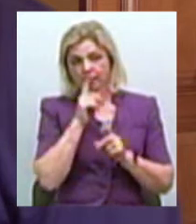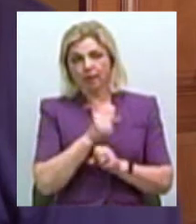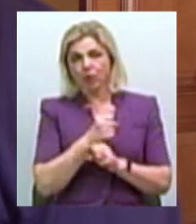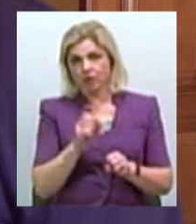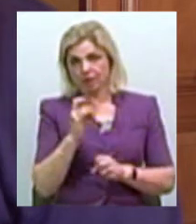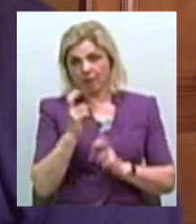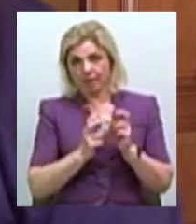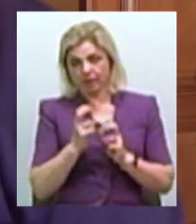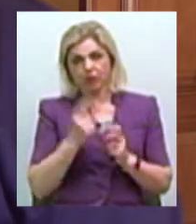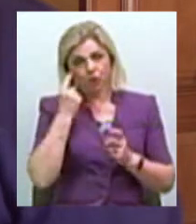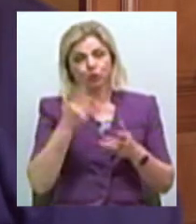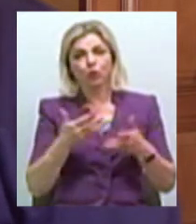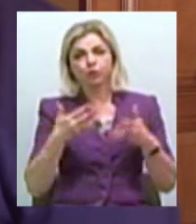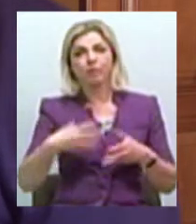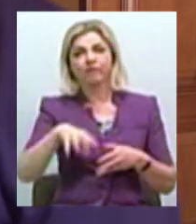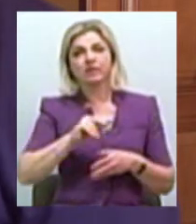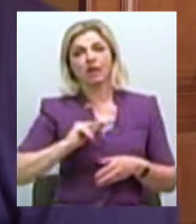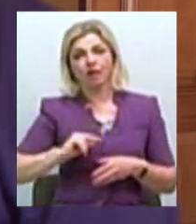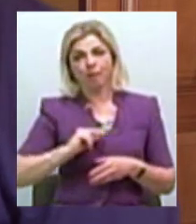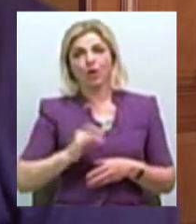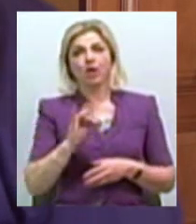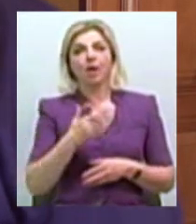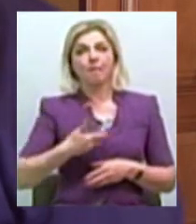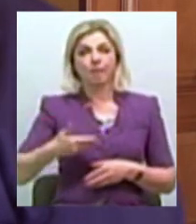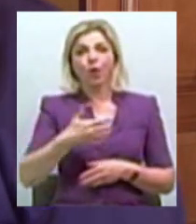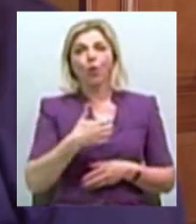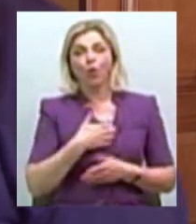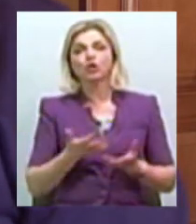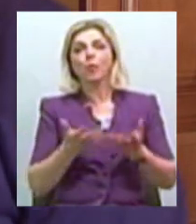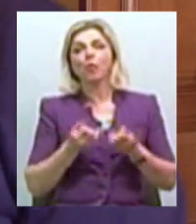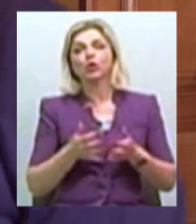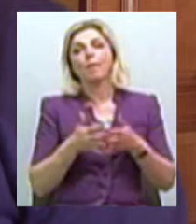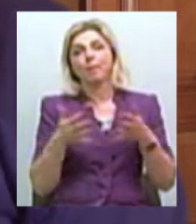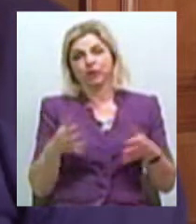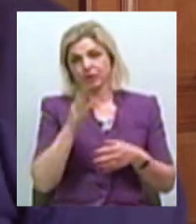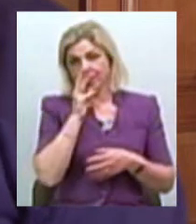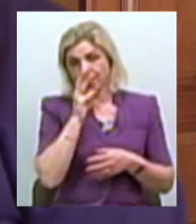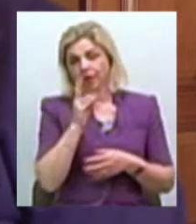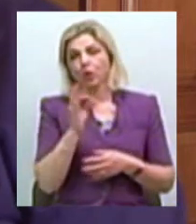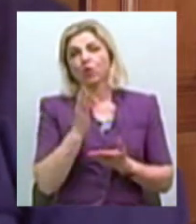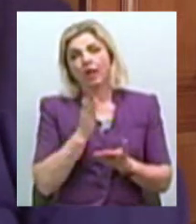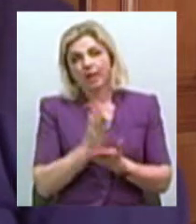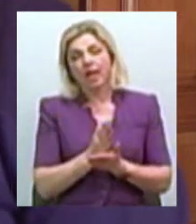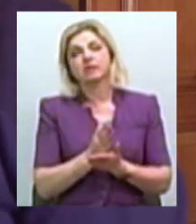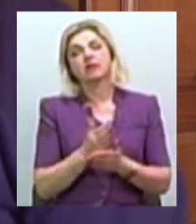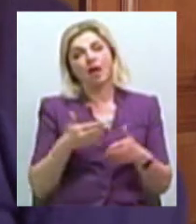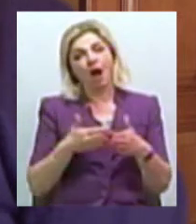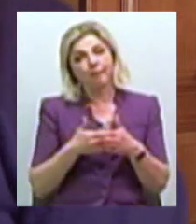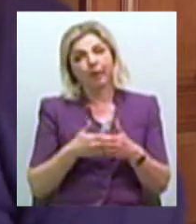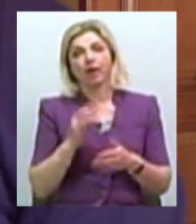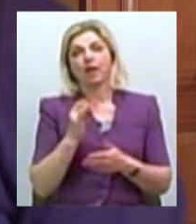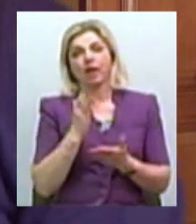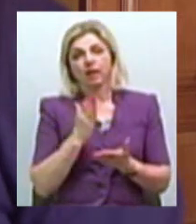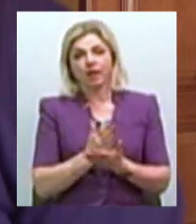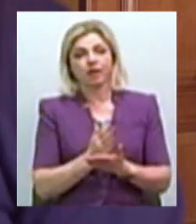на цей час. Зрозуміло, що всі працівники хочуть, і ми всі хочемо отримувати більшу зарплату, але є якісь реальні рамки, і є взагалі